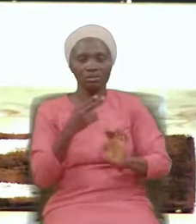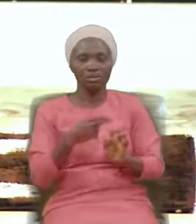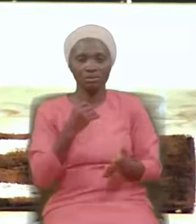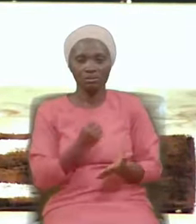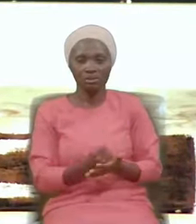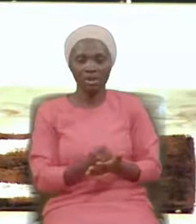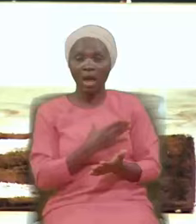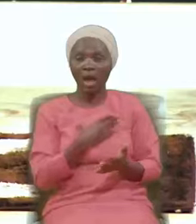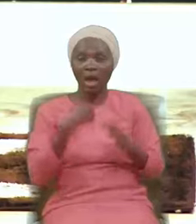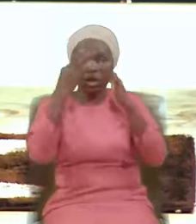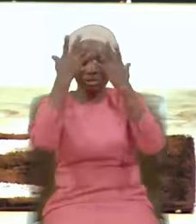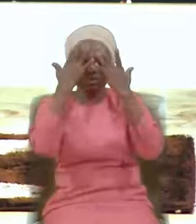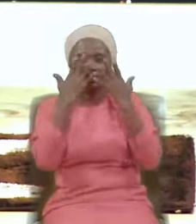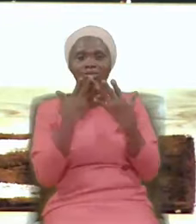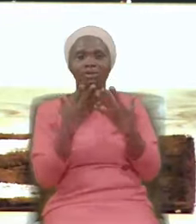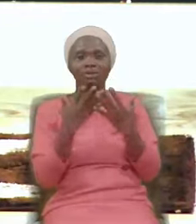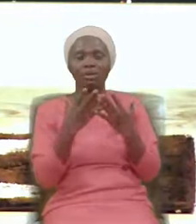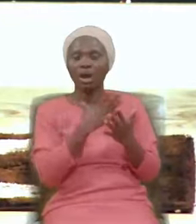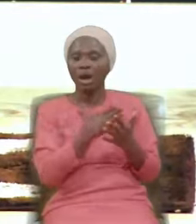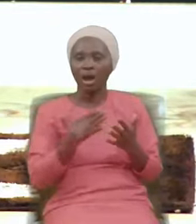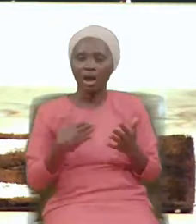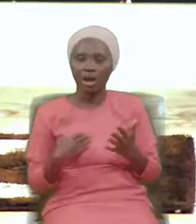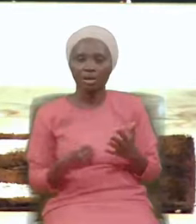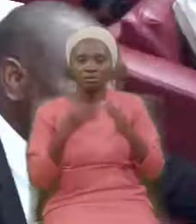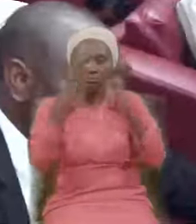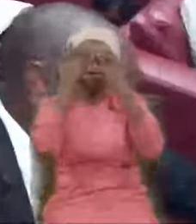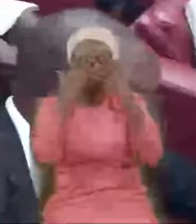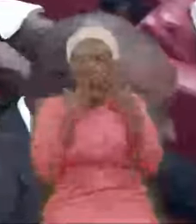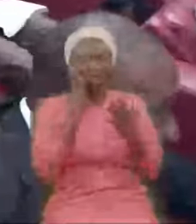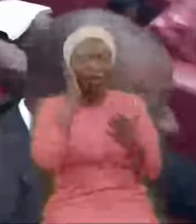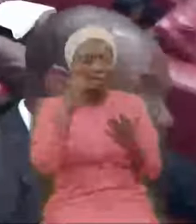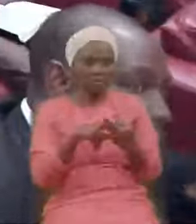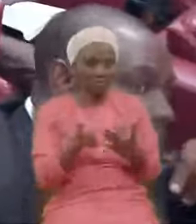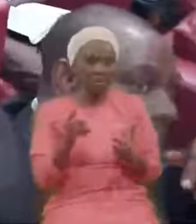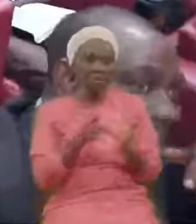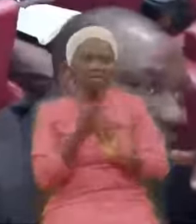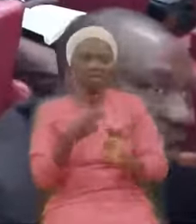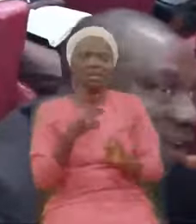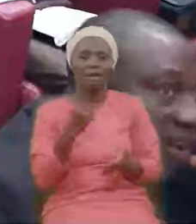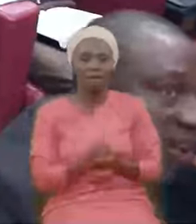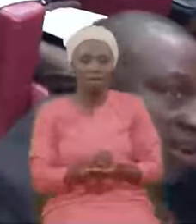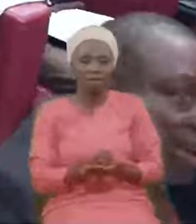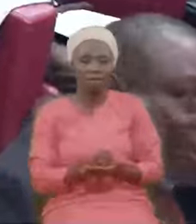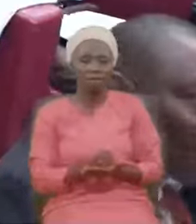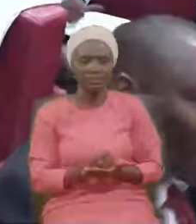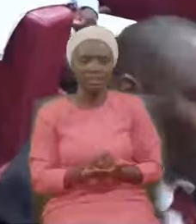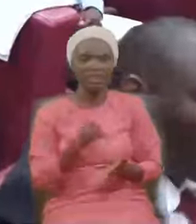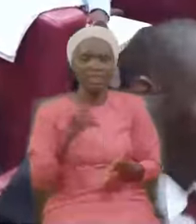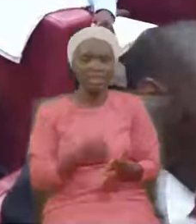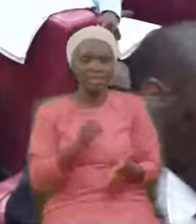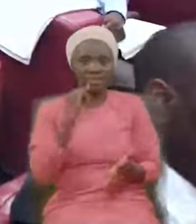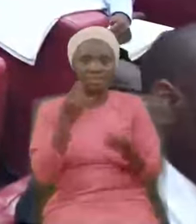La douleur et les gémissements s'enfuiront. Cela se passe ce